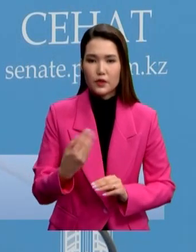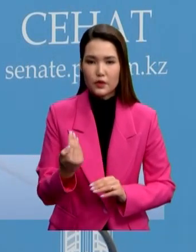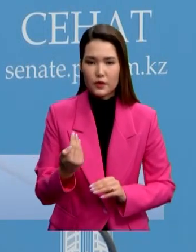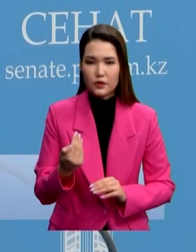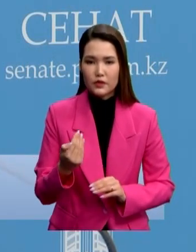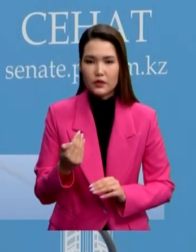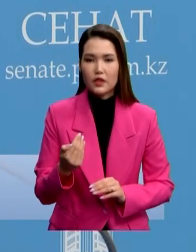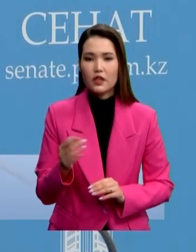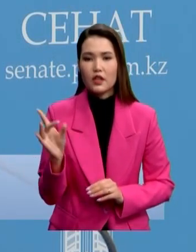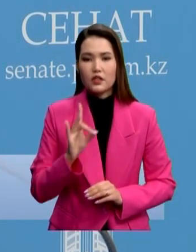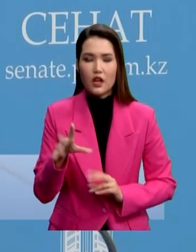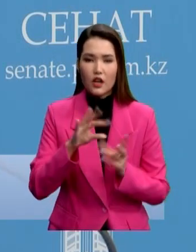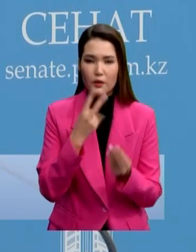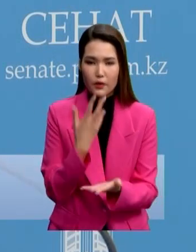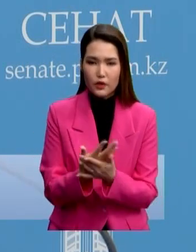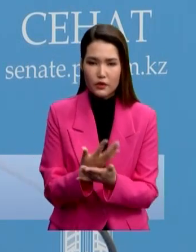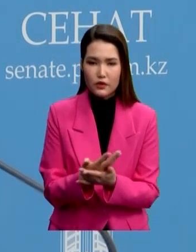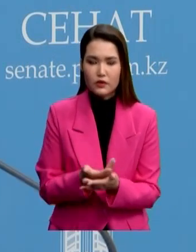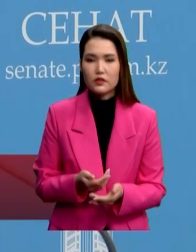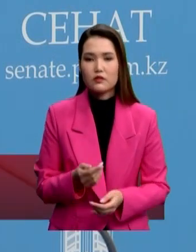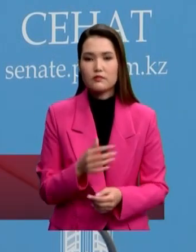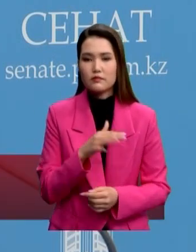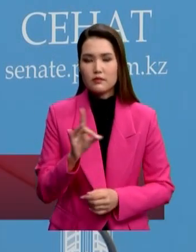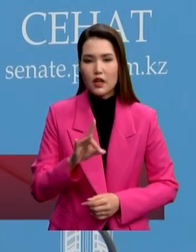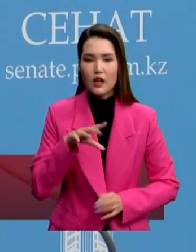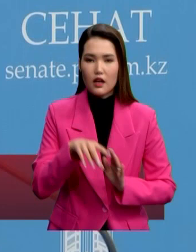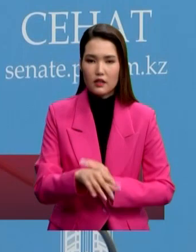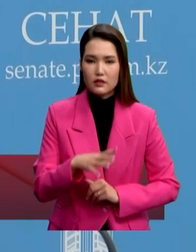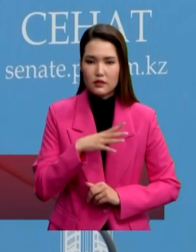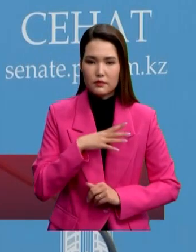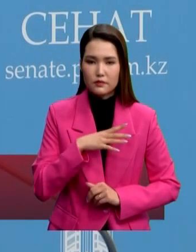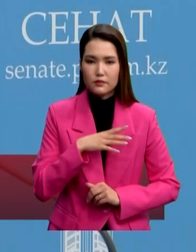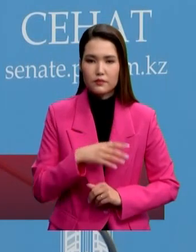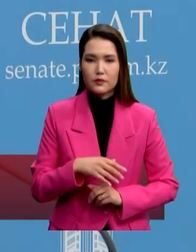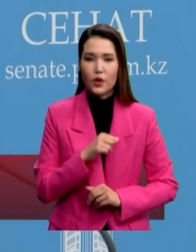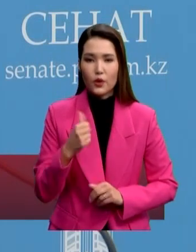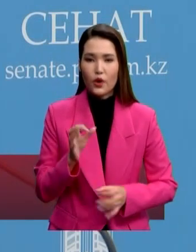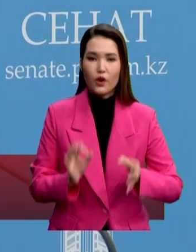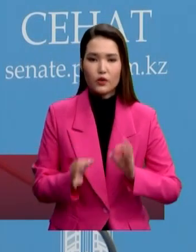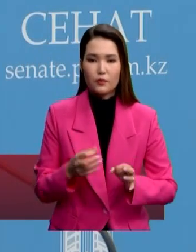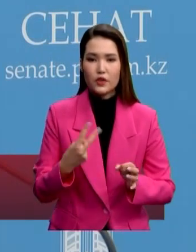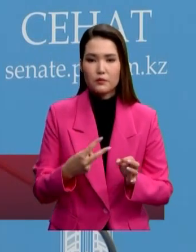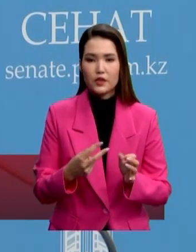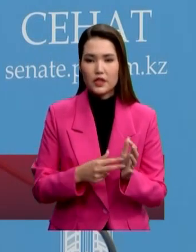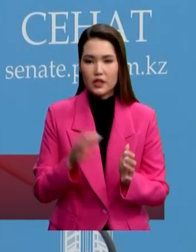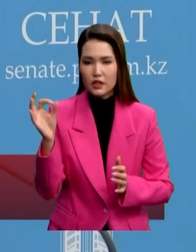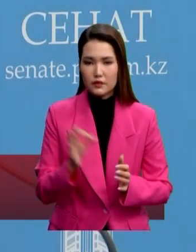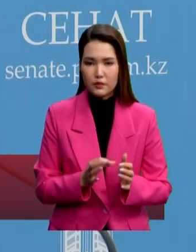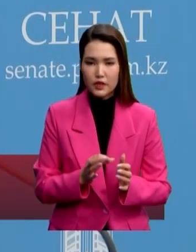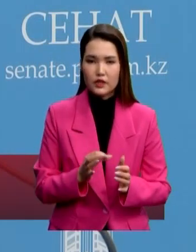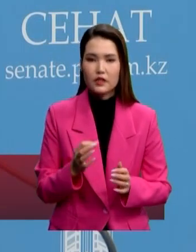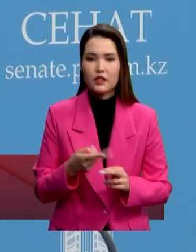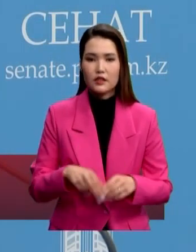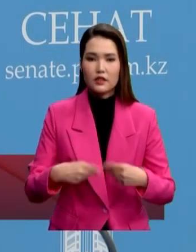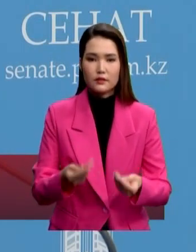24,4% жалпы ішкі өнімге шаққандағысы. Бұл норма ма? Бұл норма. Норма 28%. Ол